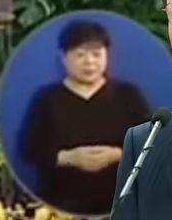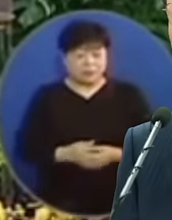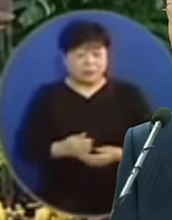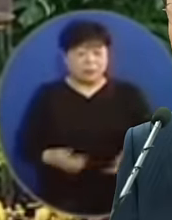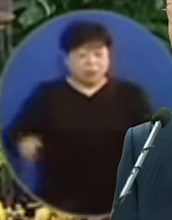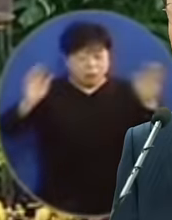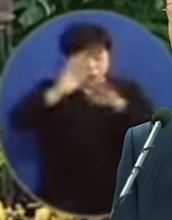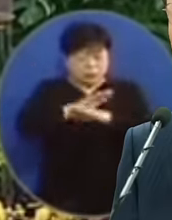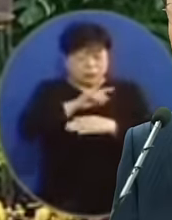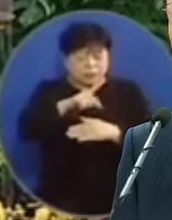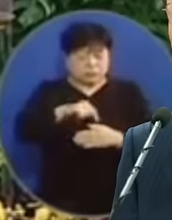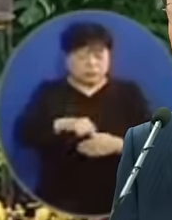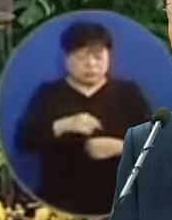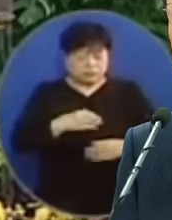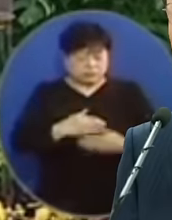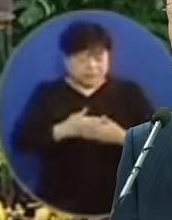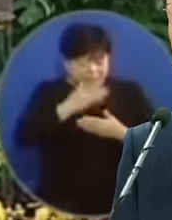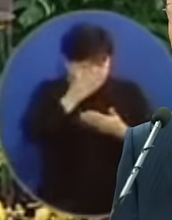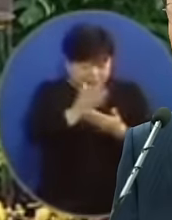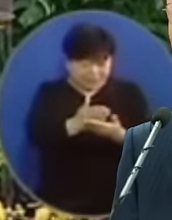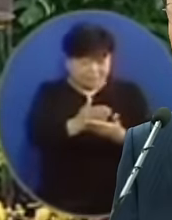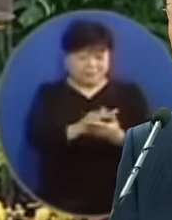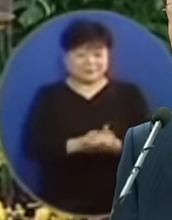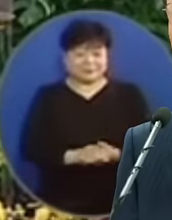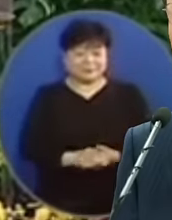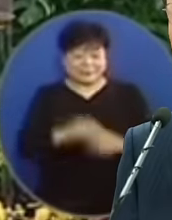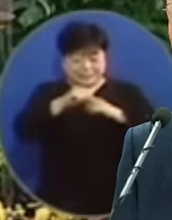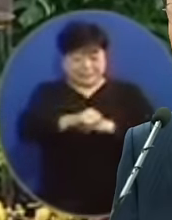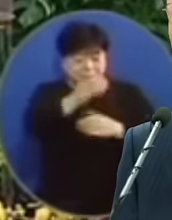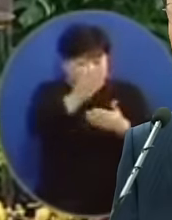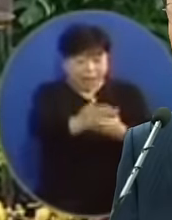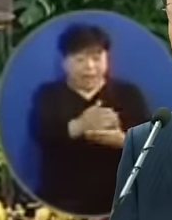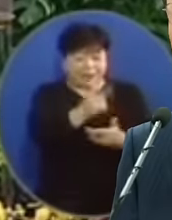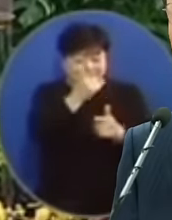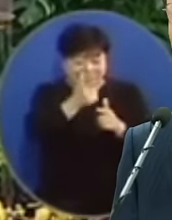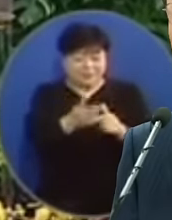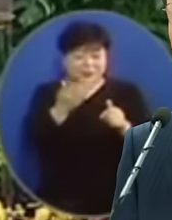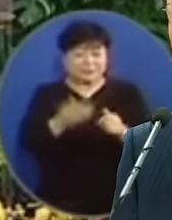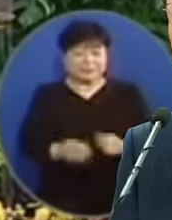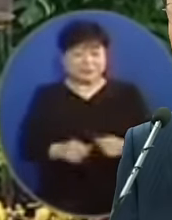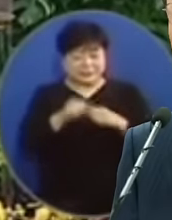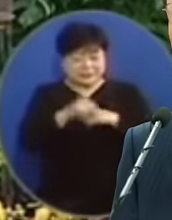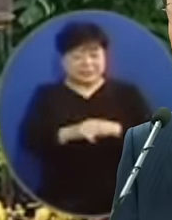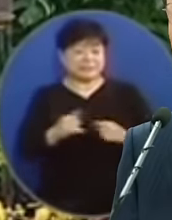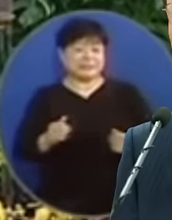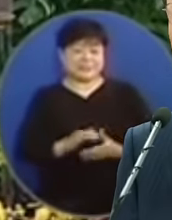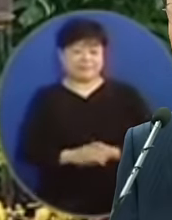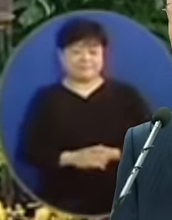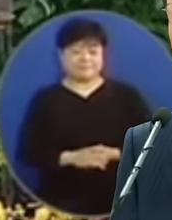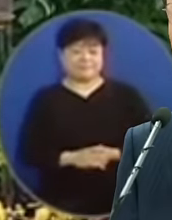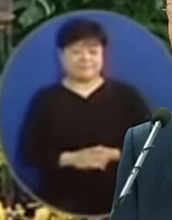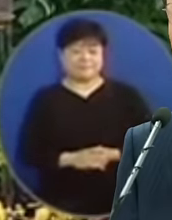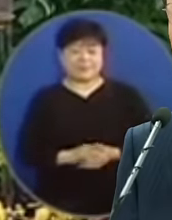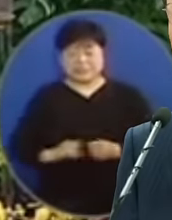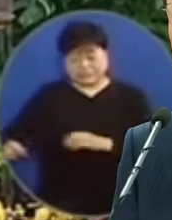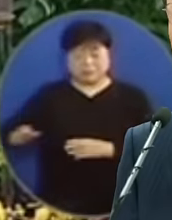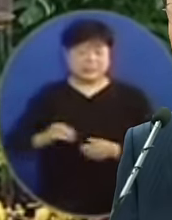가운데서 불안해서는 안 됩니다. 왜냐하면 낙심하지 말 것은 예수님은 낙심한 자, 잃은